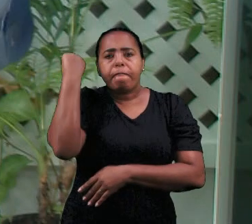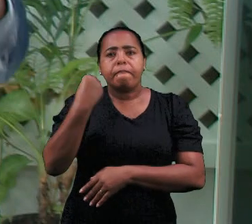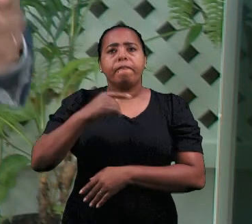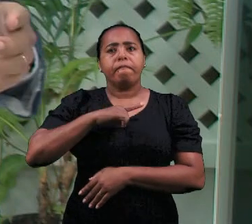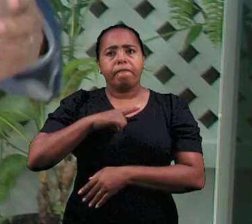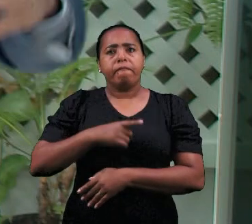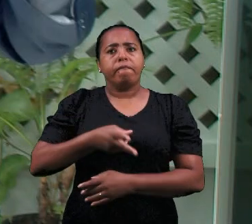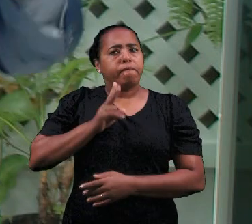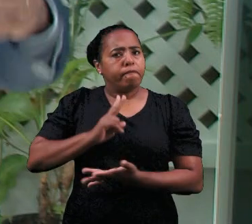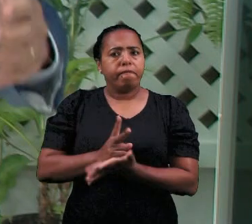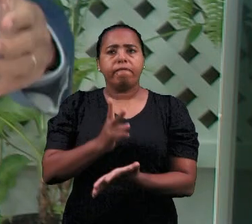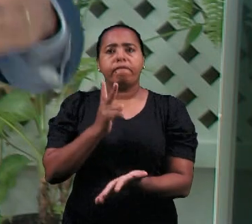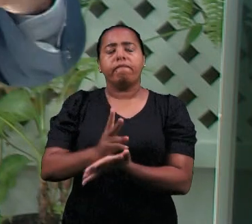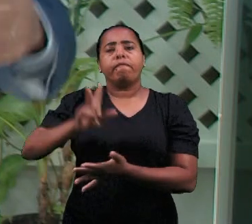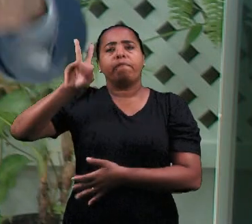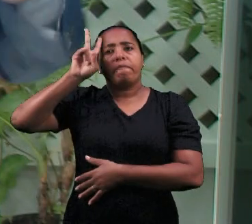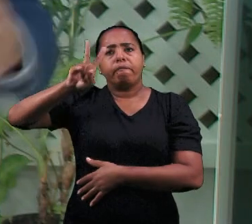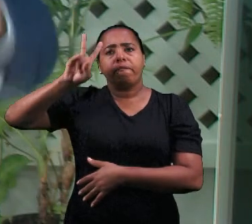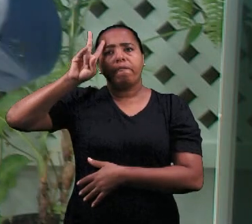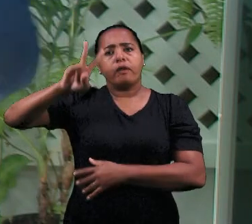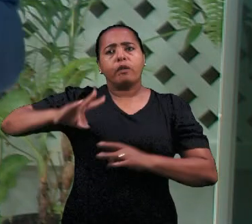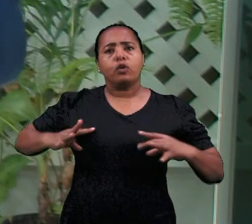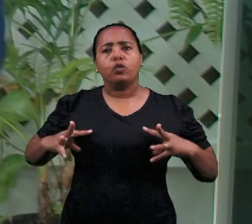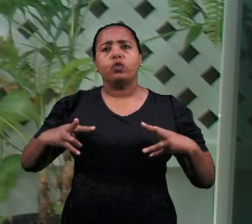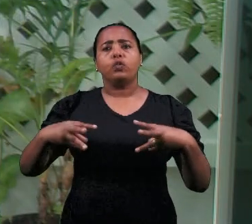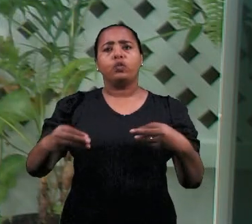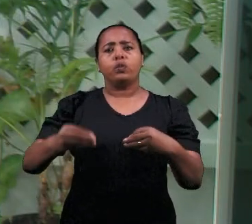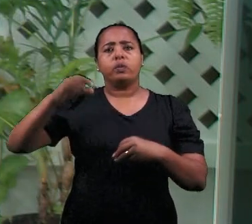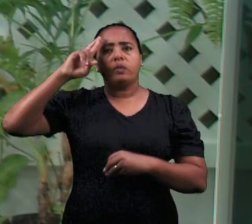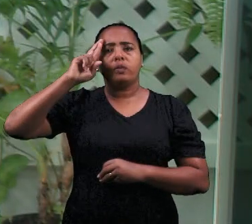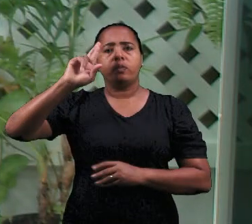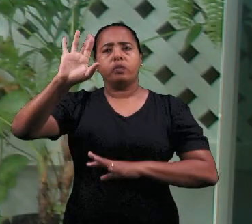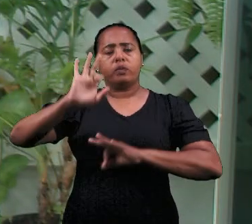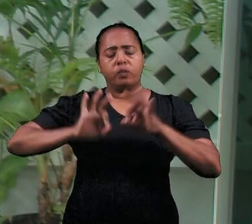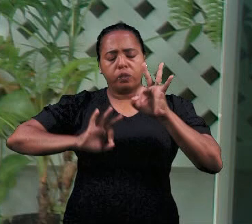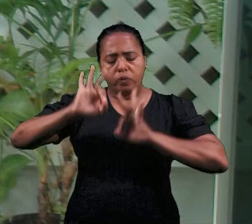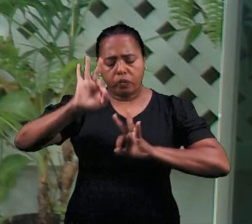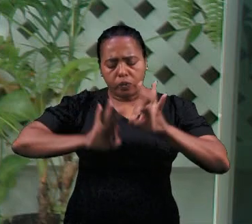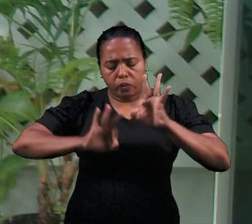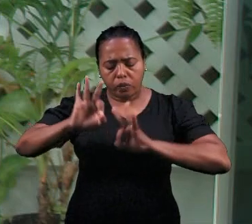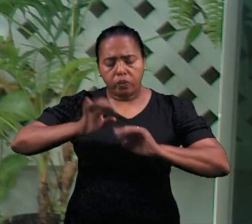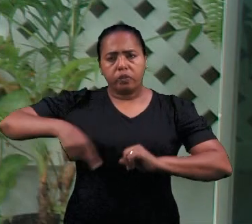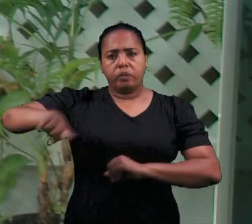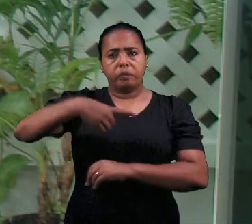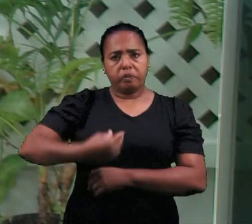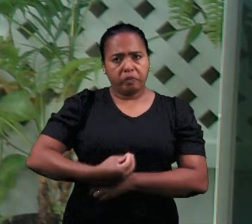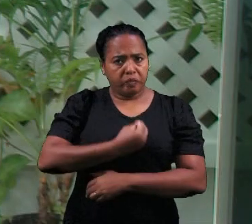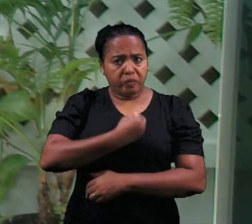avertir ceux qui sont oubliés, rappeler